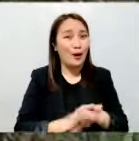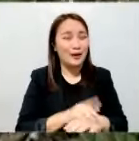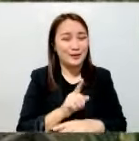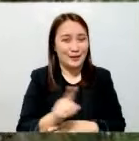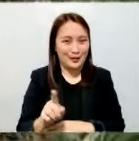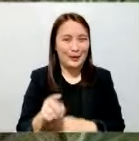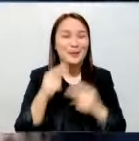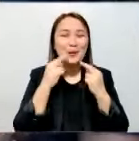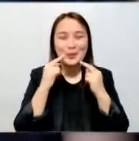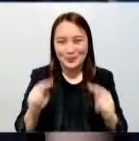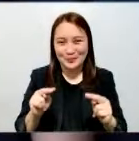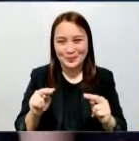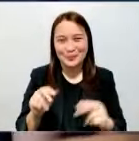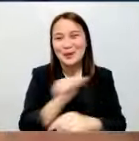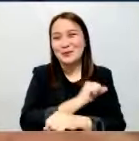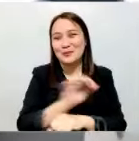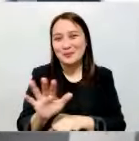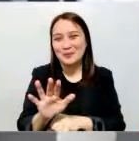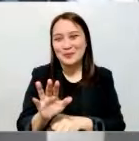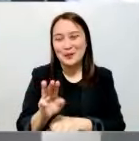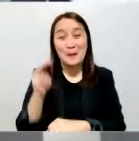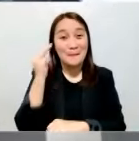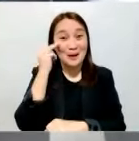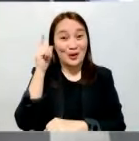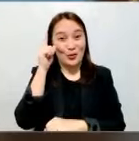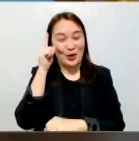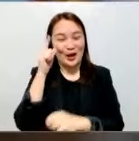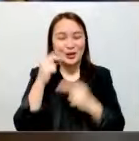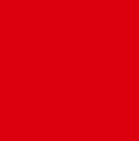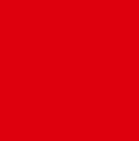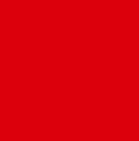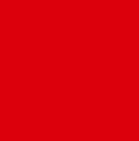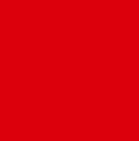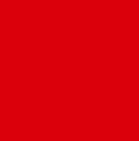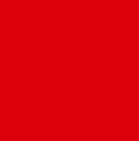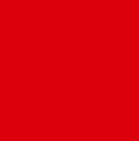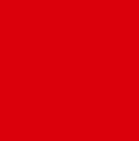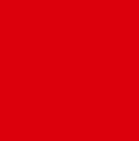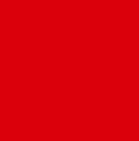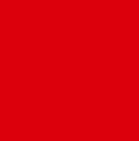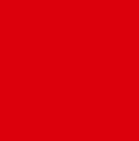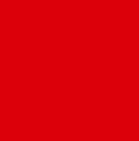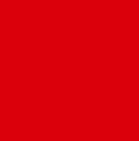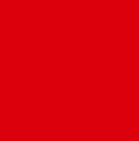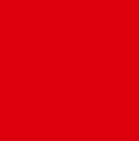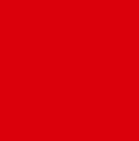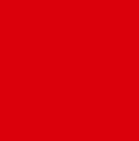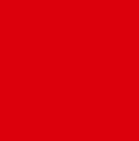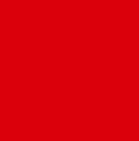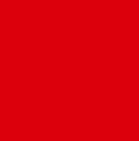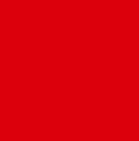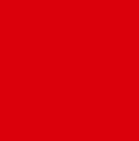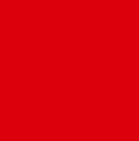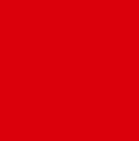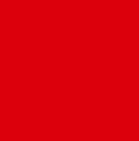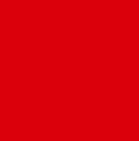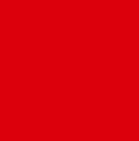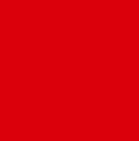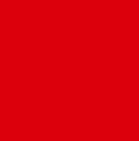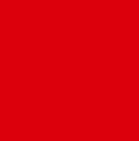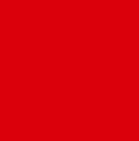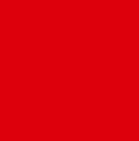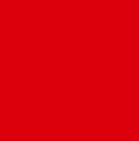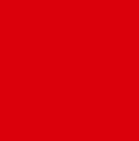sa Frontline, Mark Logan, News 5. Mga kapatid, Julius Babaw po. Iba na ang may alam at